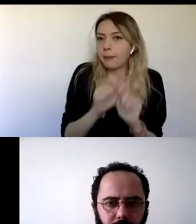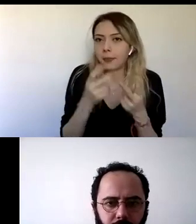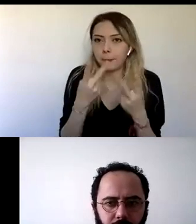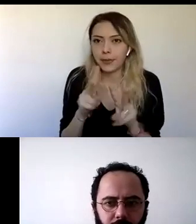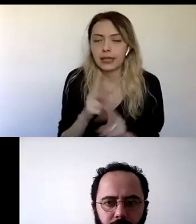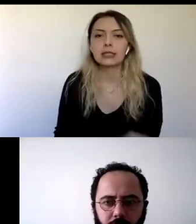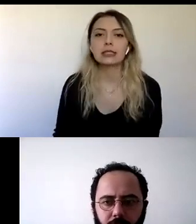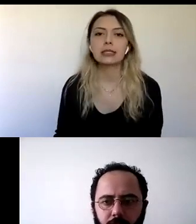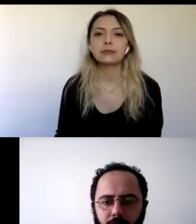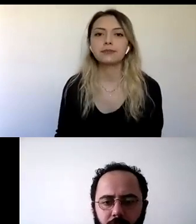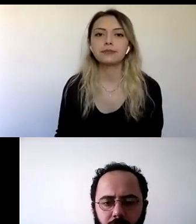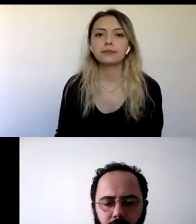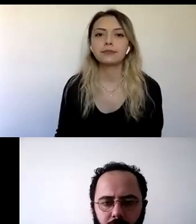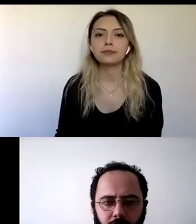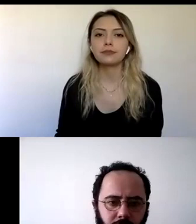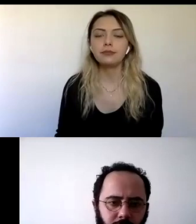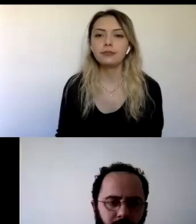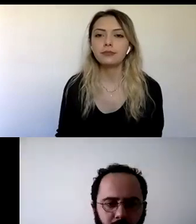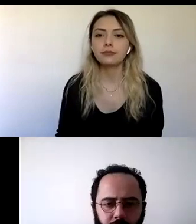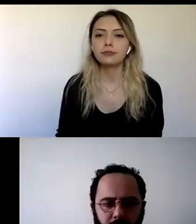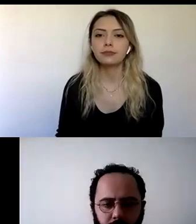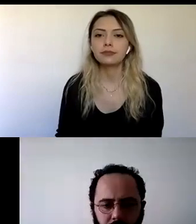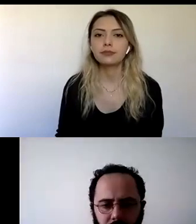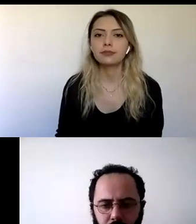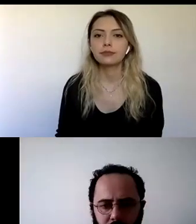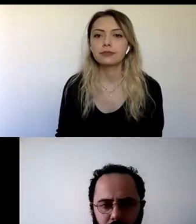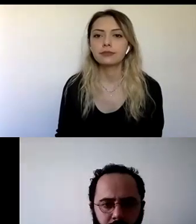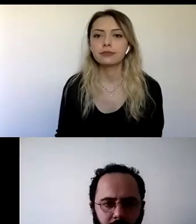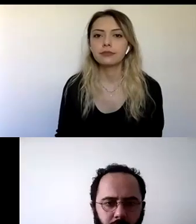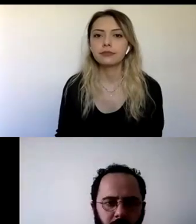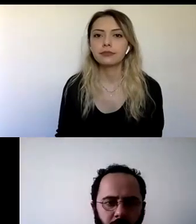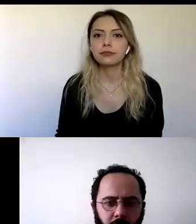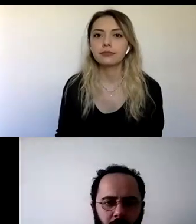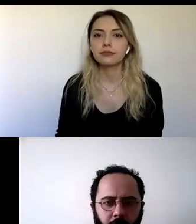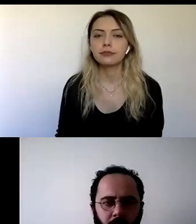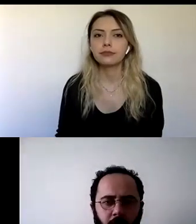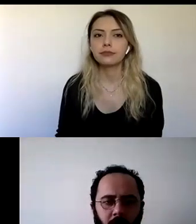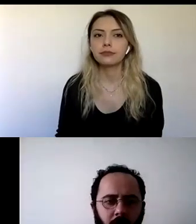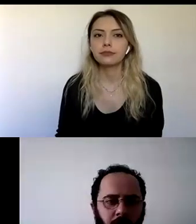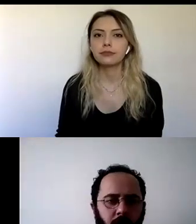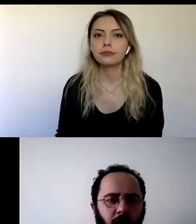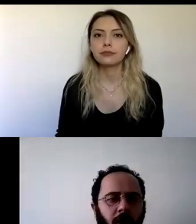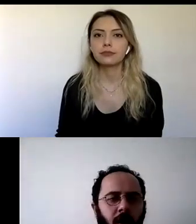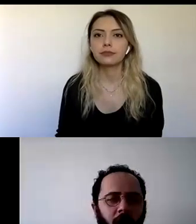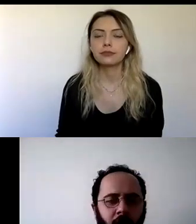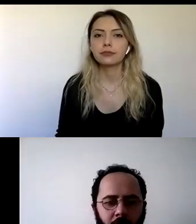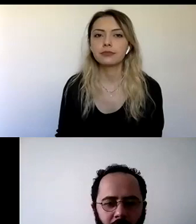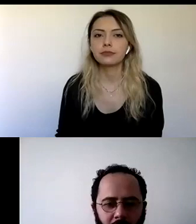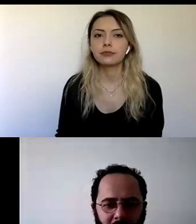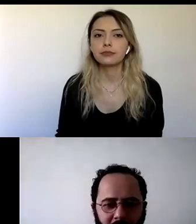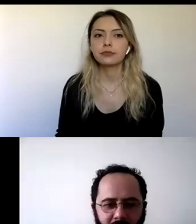ilgili. Bu sayfada artık internette kaydedebiliyor. Mesela bir günü kaydedelim hemen.